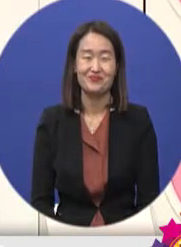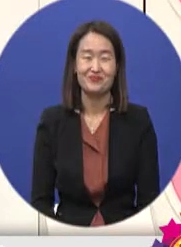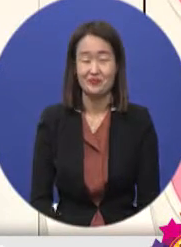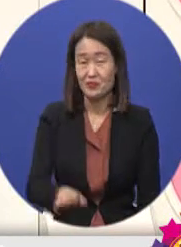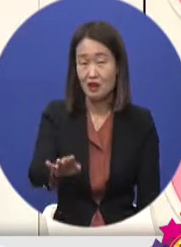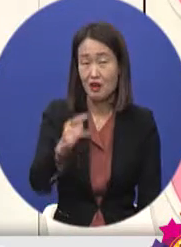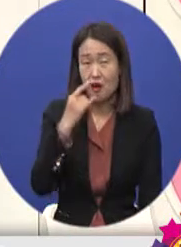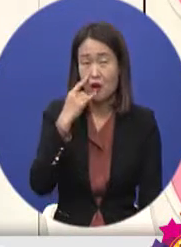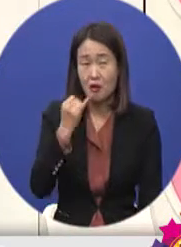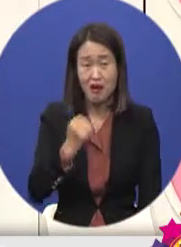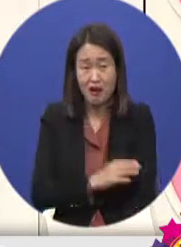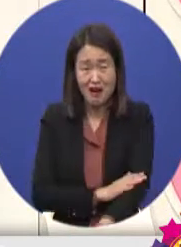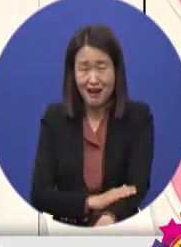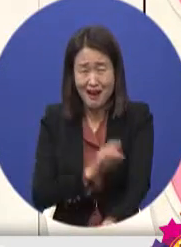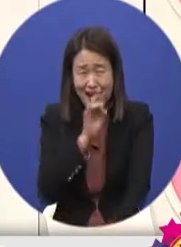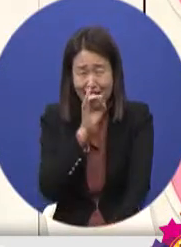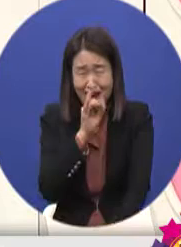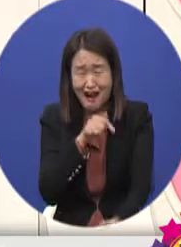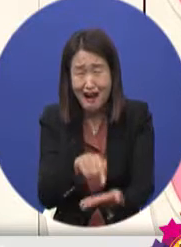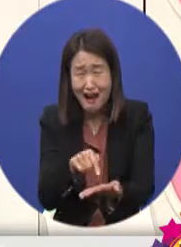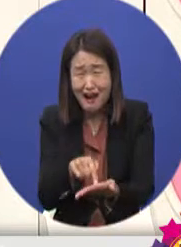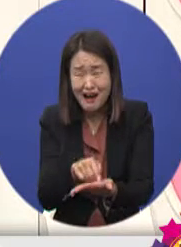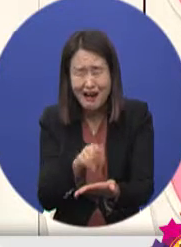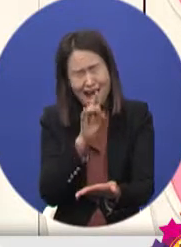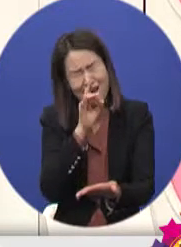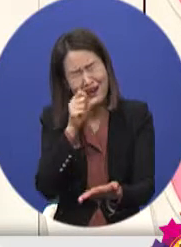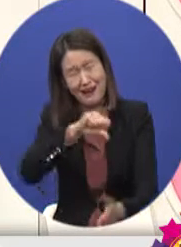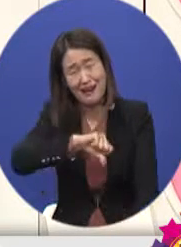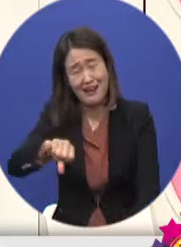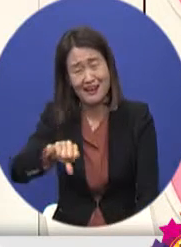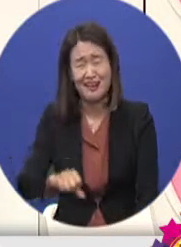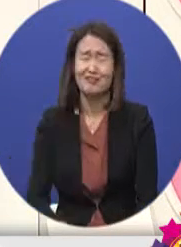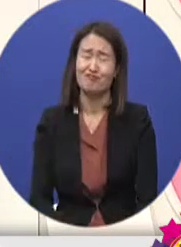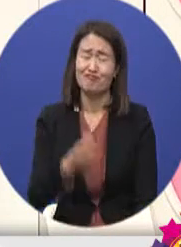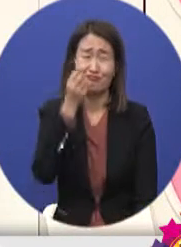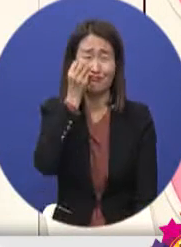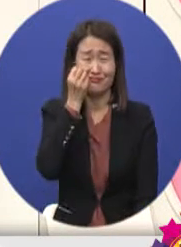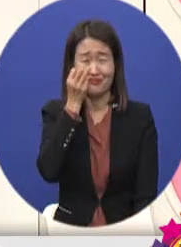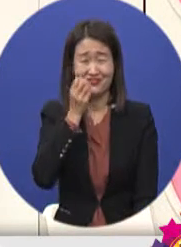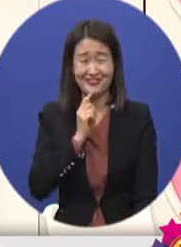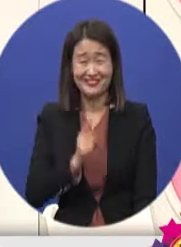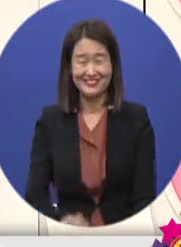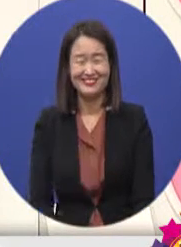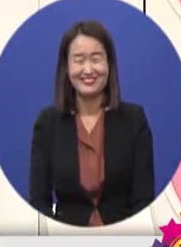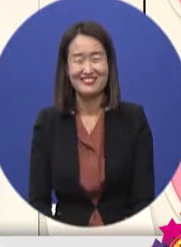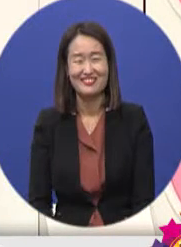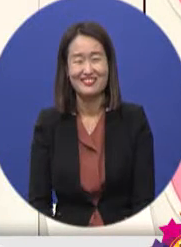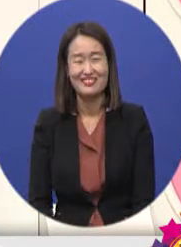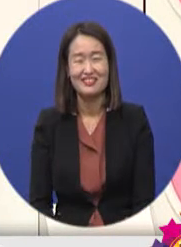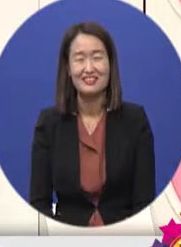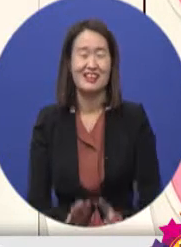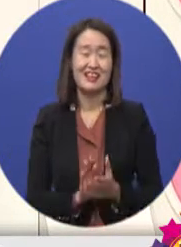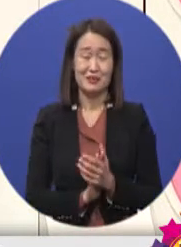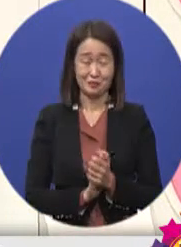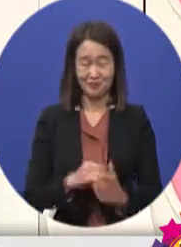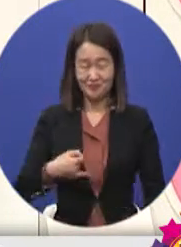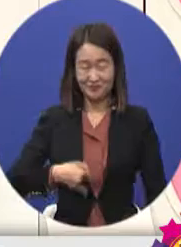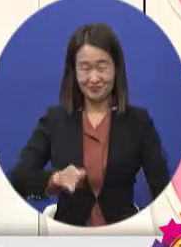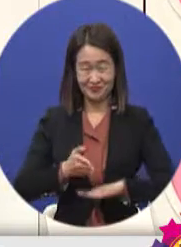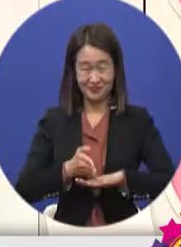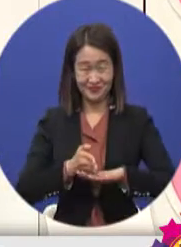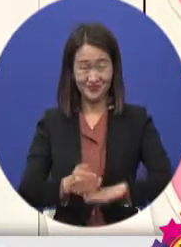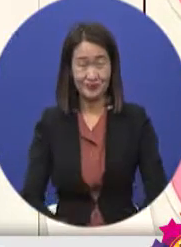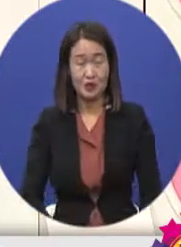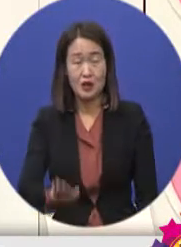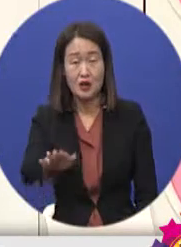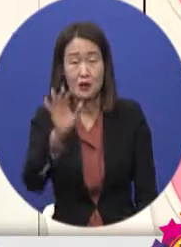어머니는 하니까 잘 안 되시던가요? 네, 내가 하면 안 돼요. 아, 그래요. 아이고, 따님이 고맙네요.